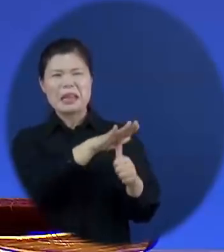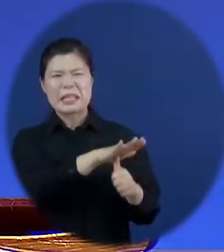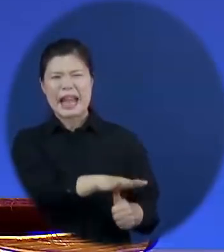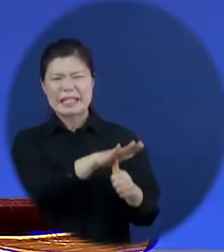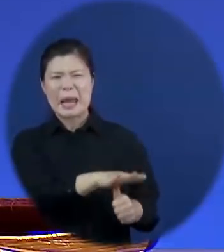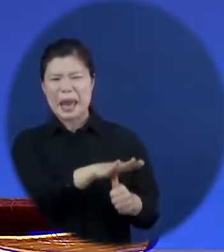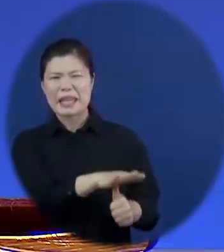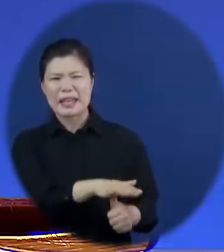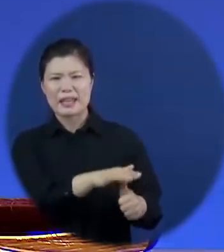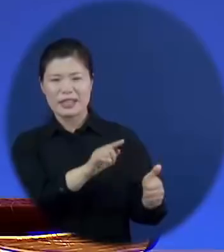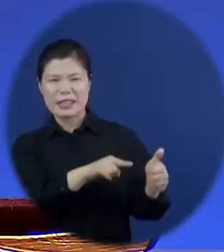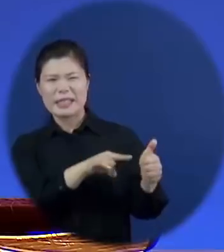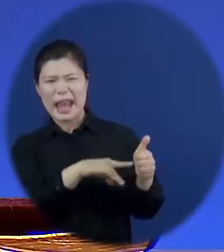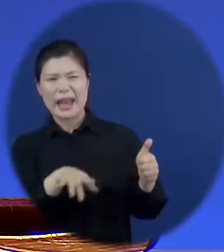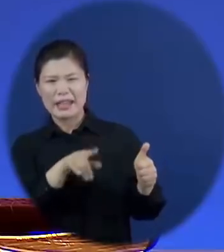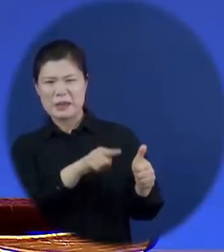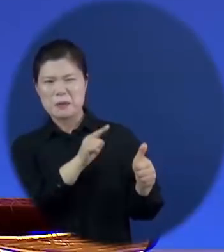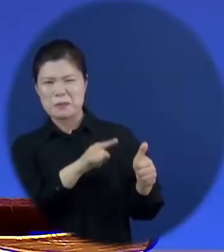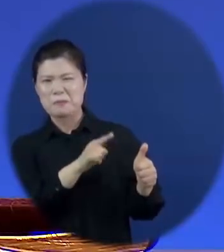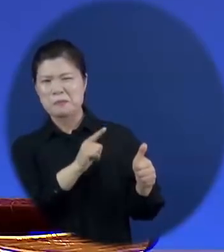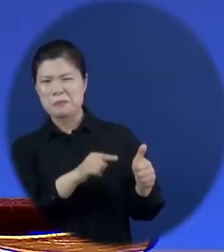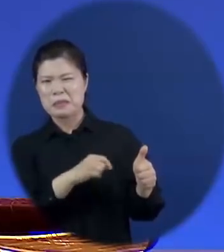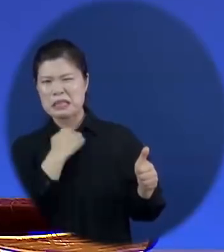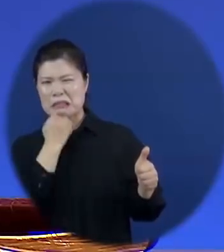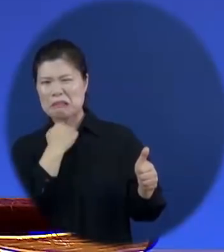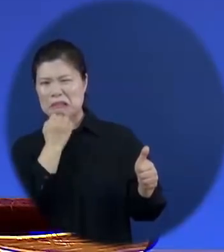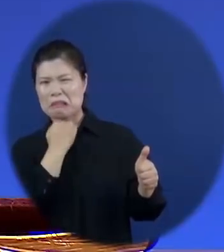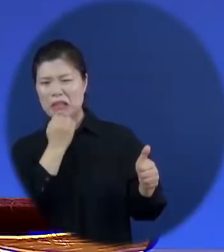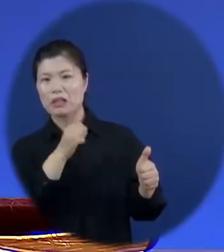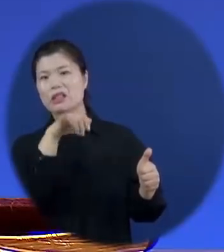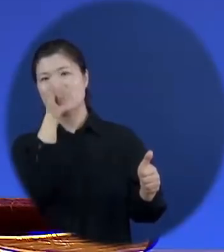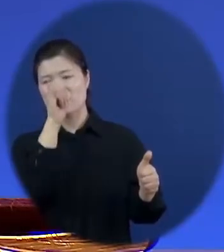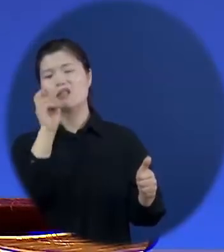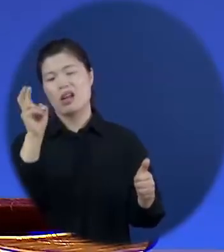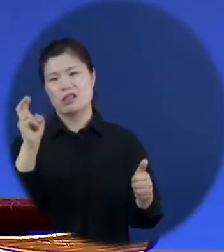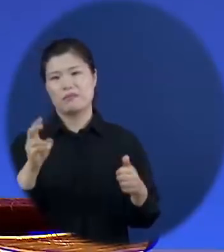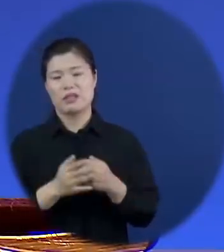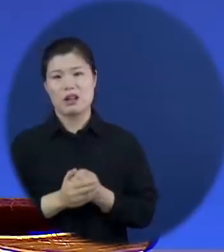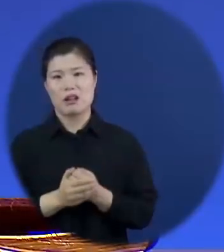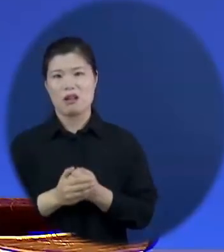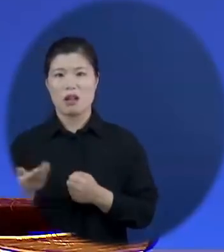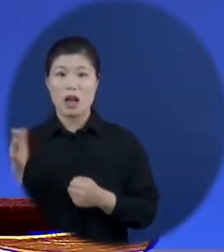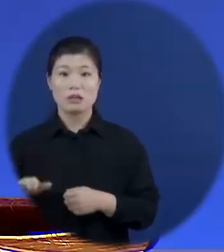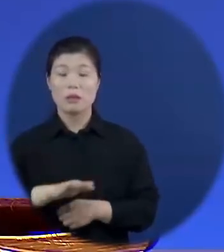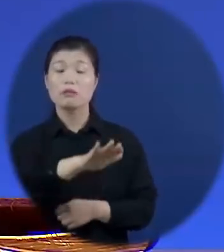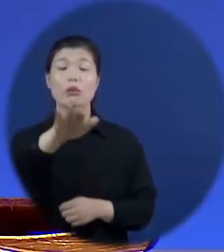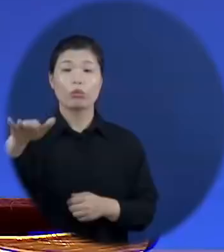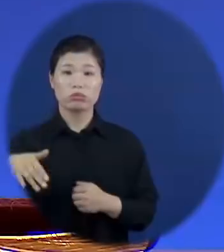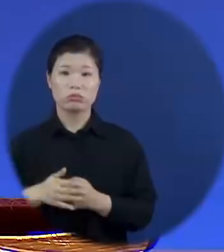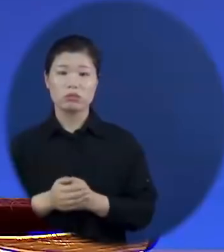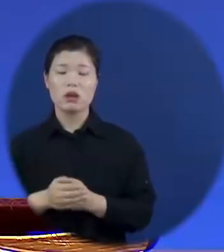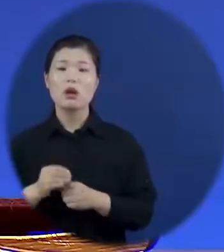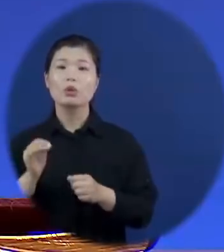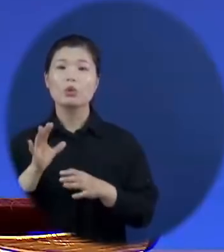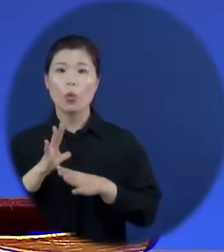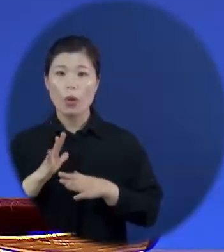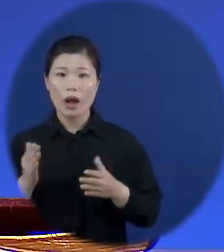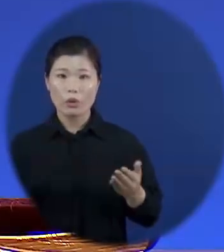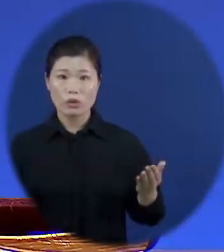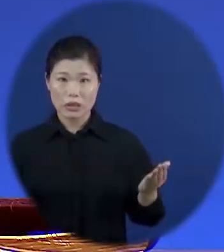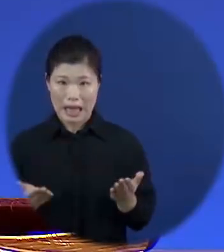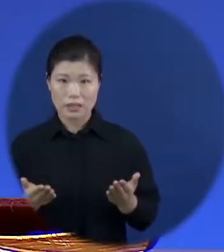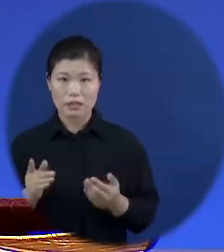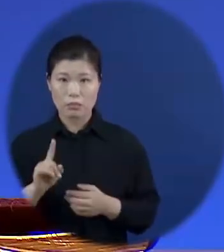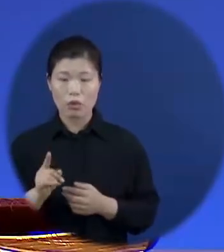난쟁이 세리놈이라고 비웃었을 것입니다. 그런데 성도 여러분, 놀라운